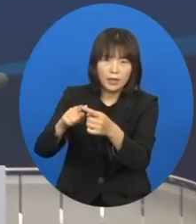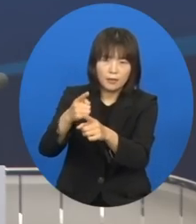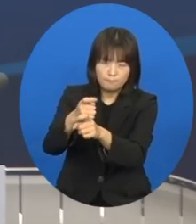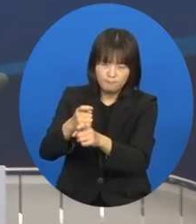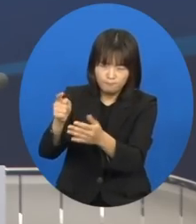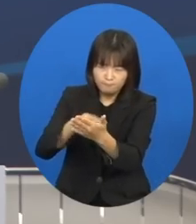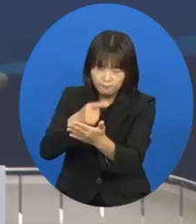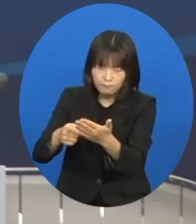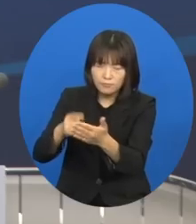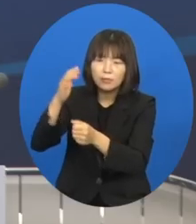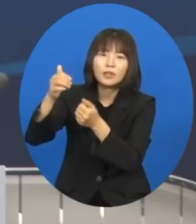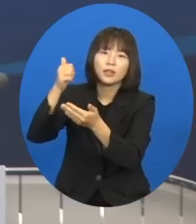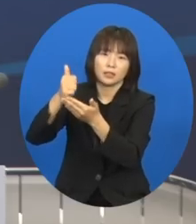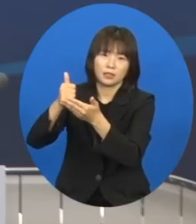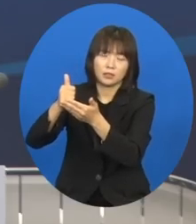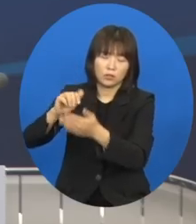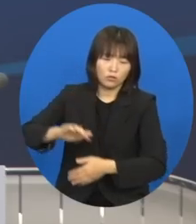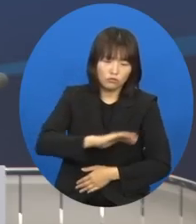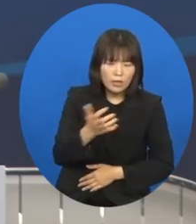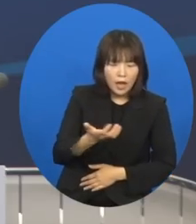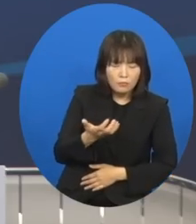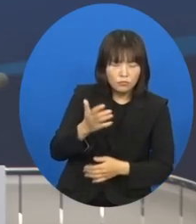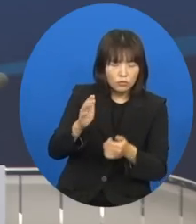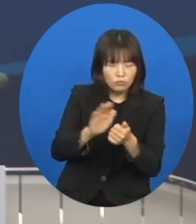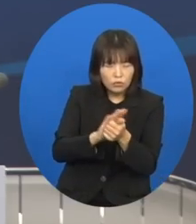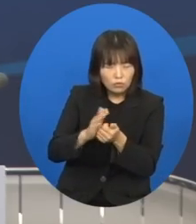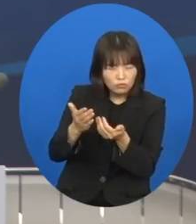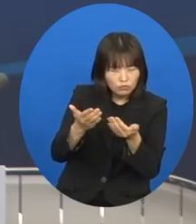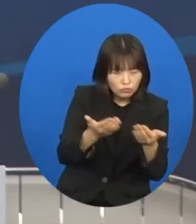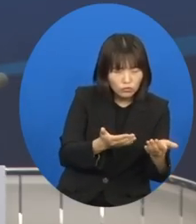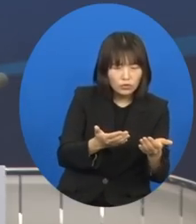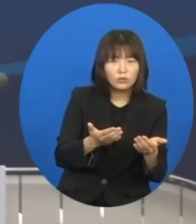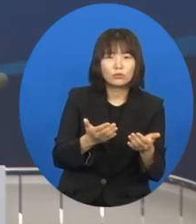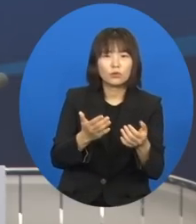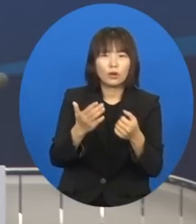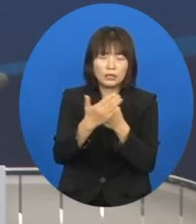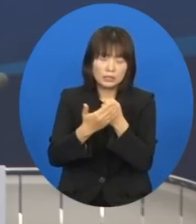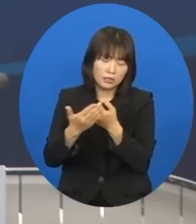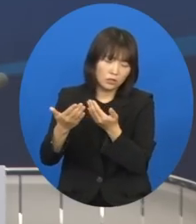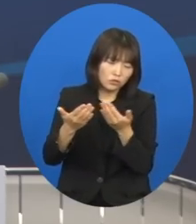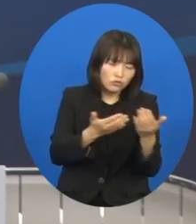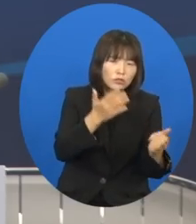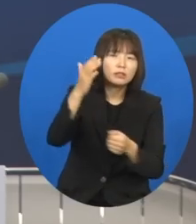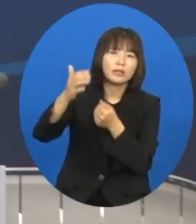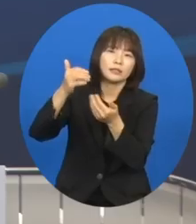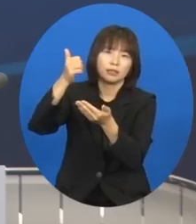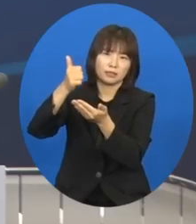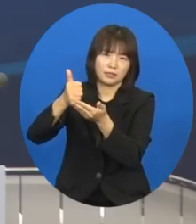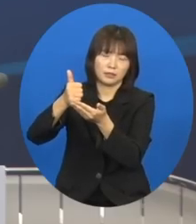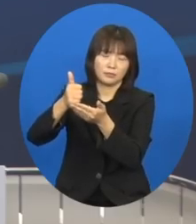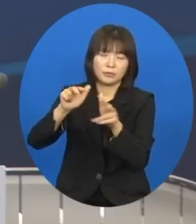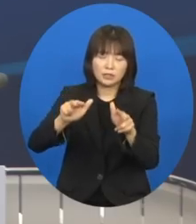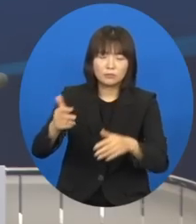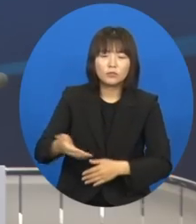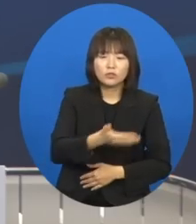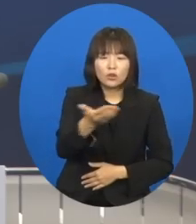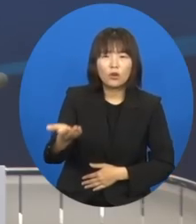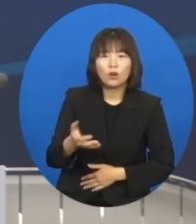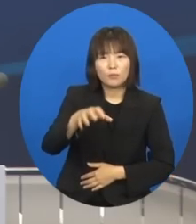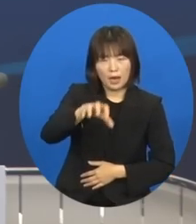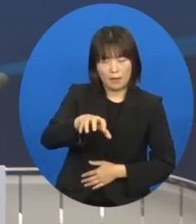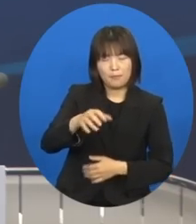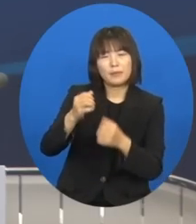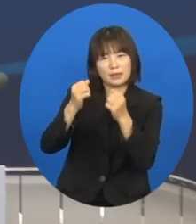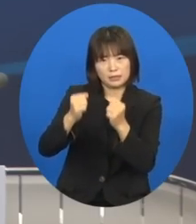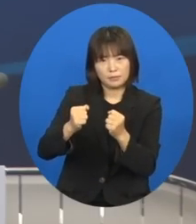아픔을 위로하신 하나님, 그리고 우리에게 은혜를 주시는 그 하나님이 지금 여러분 앞에 있습니다.